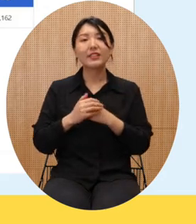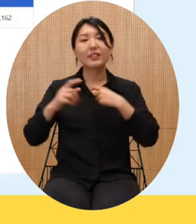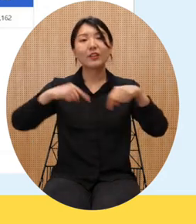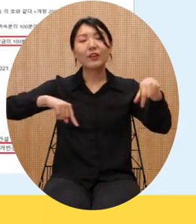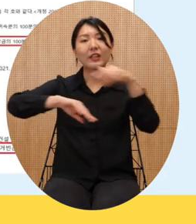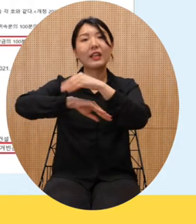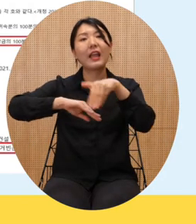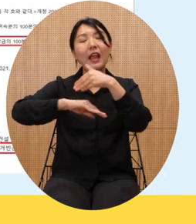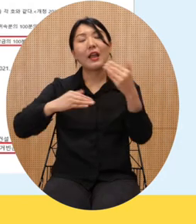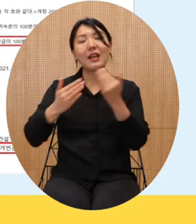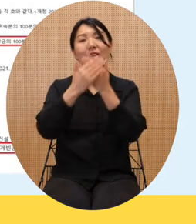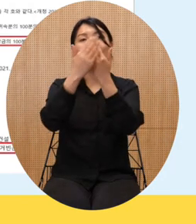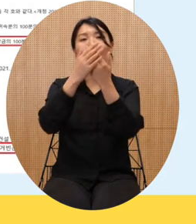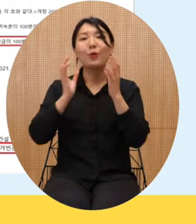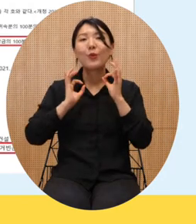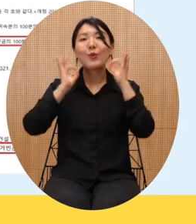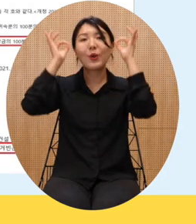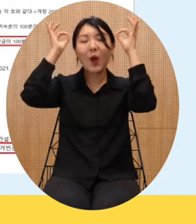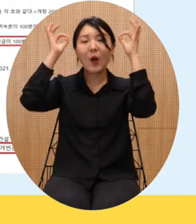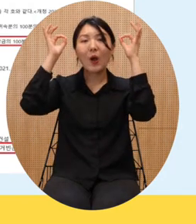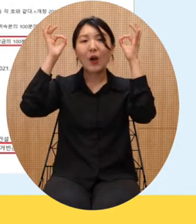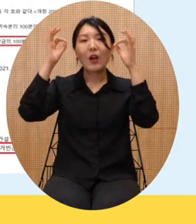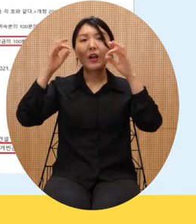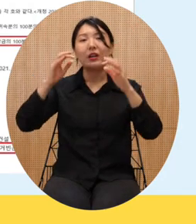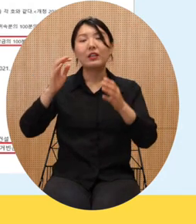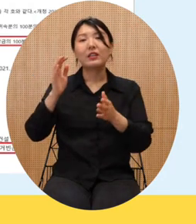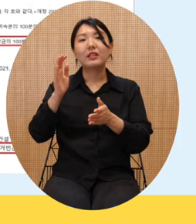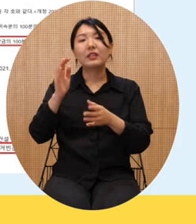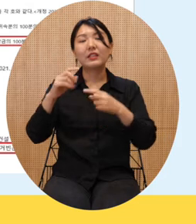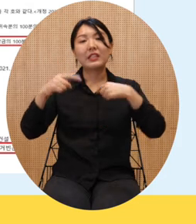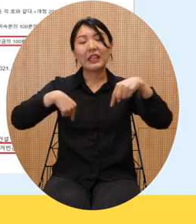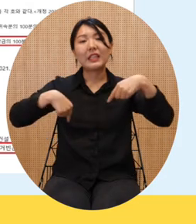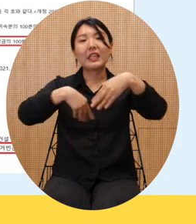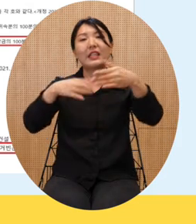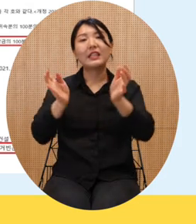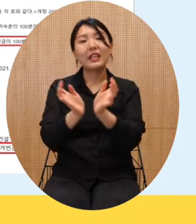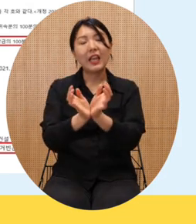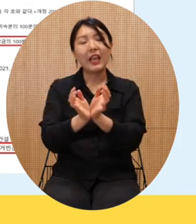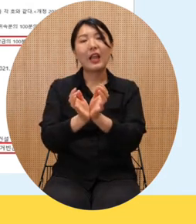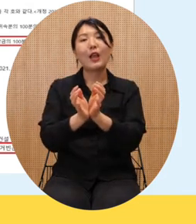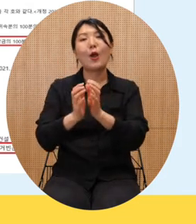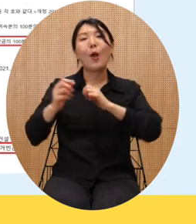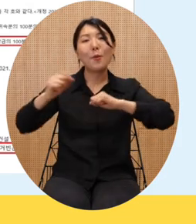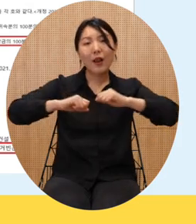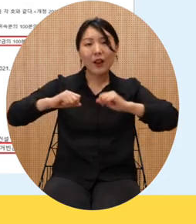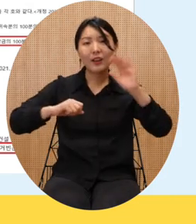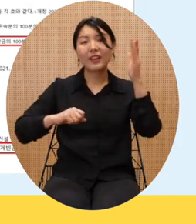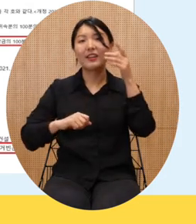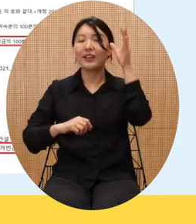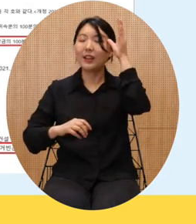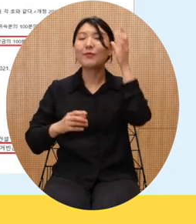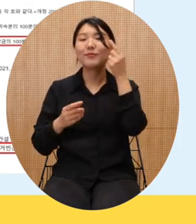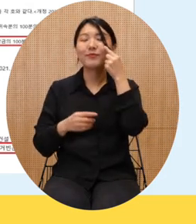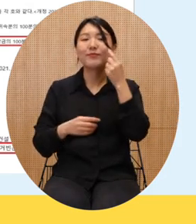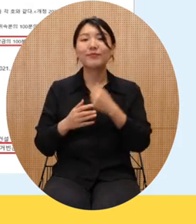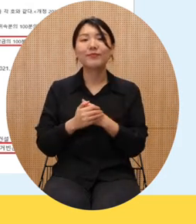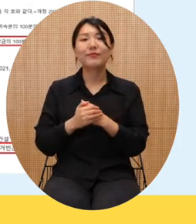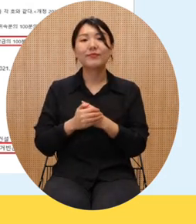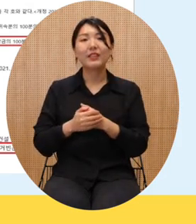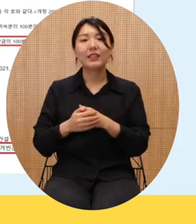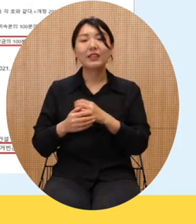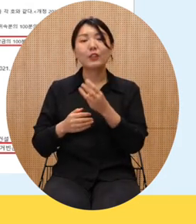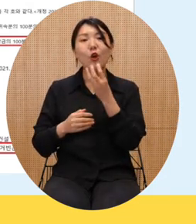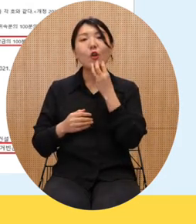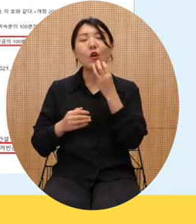판단이고요. 그래서 이런 정책 계속 개선의 노력들이 지자체별로 활발하게 이루어지기를